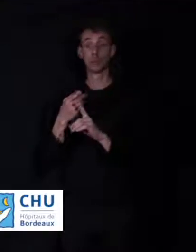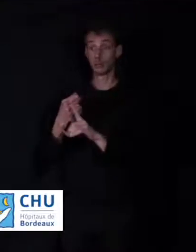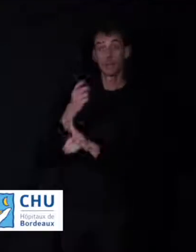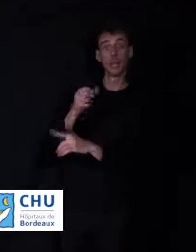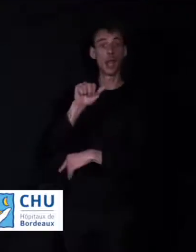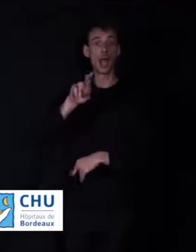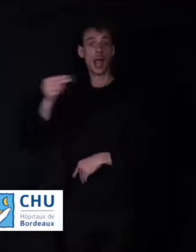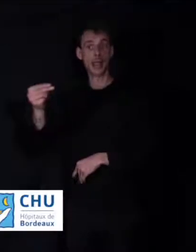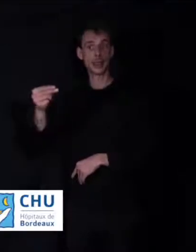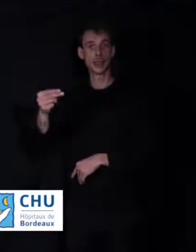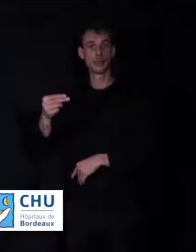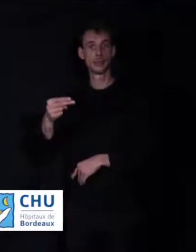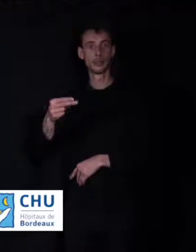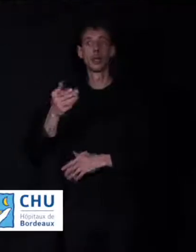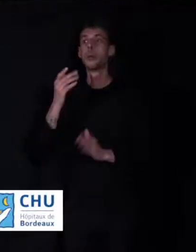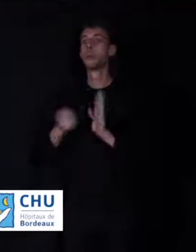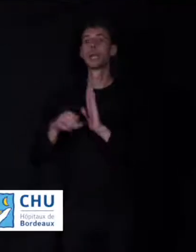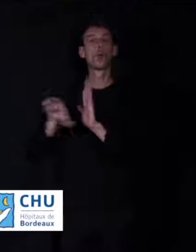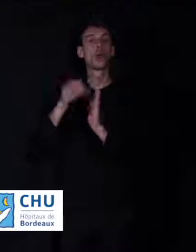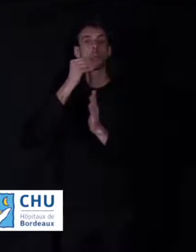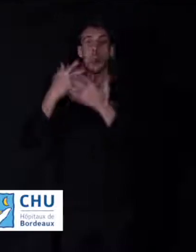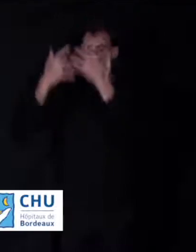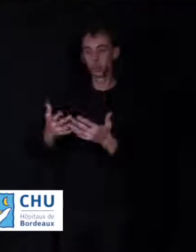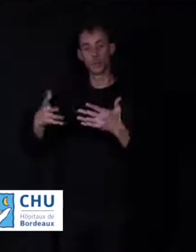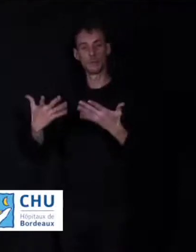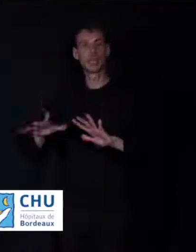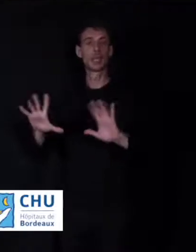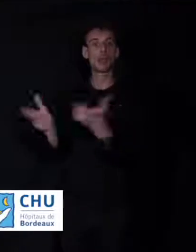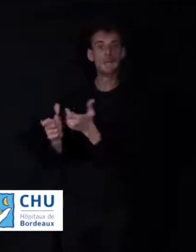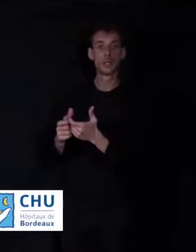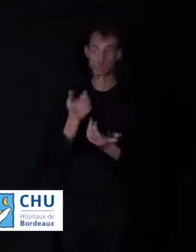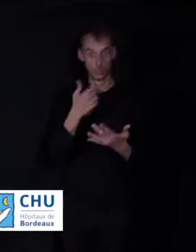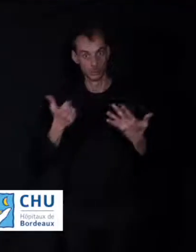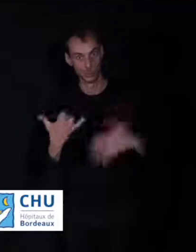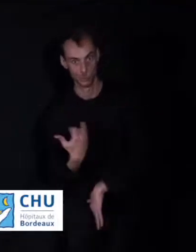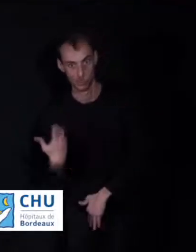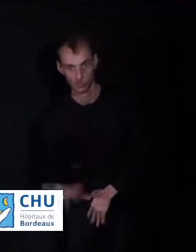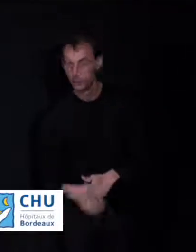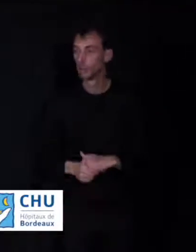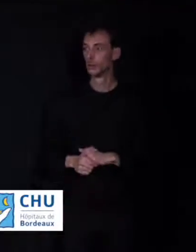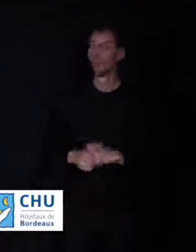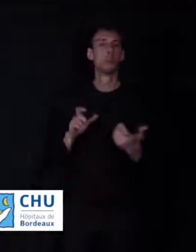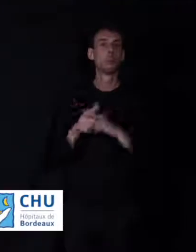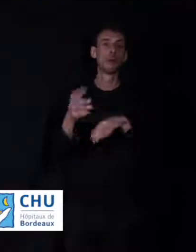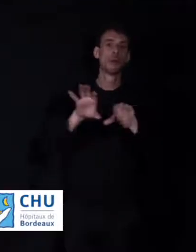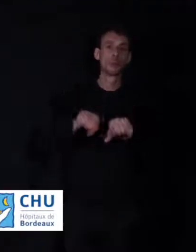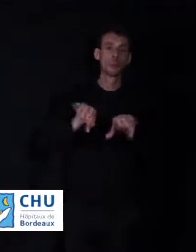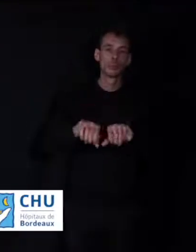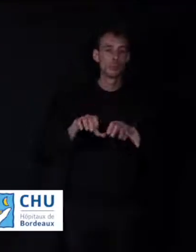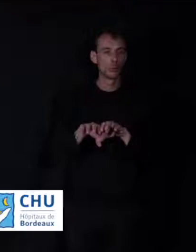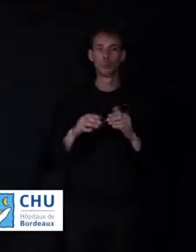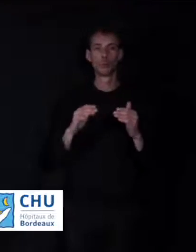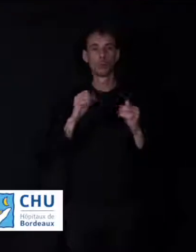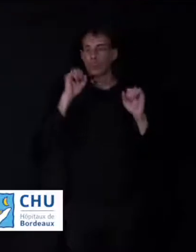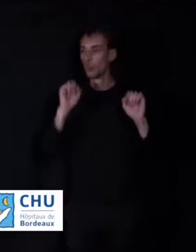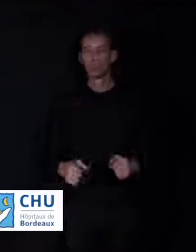je vous ai dit 6 jours pour déterminer le code, les process de fabrication sont standardisés. Là, c'est facilement